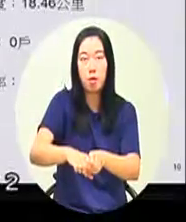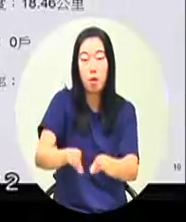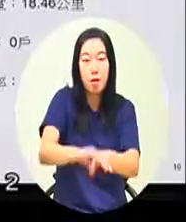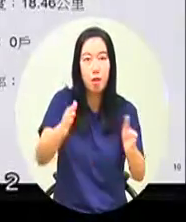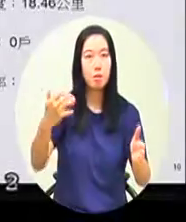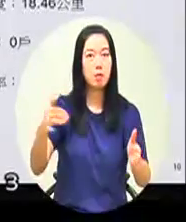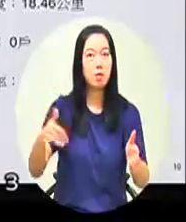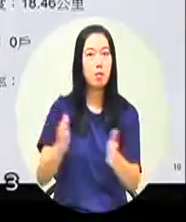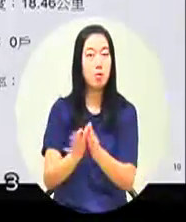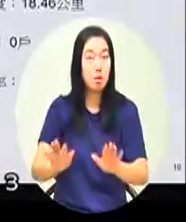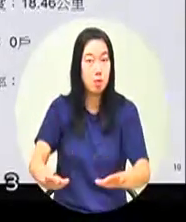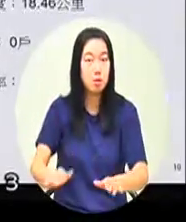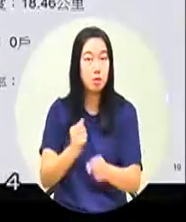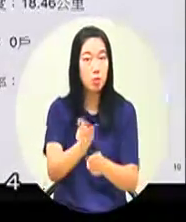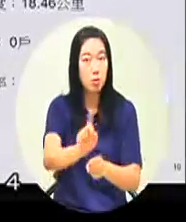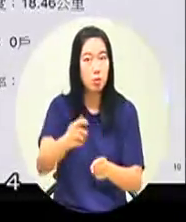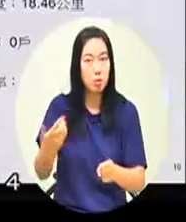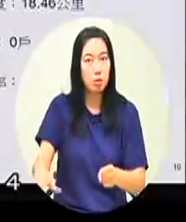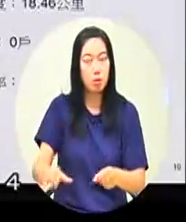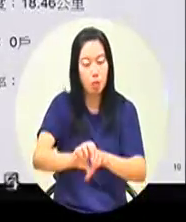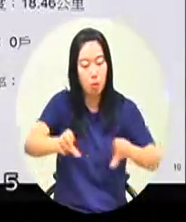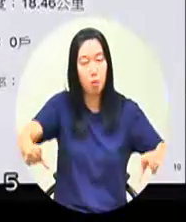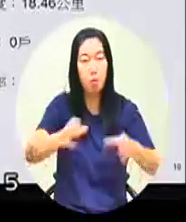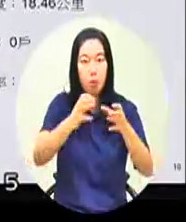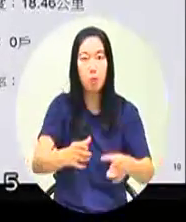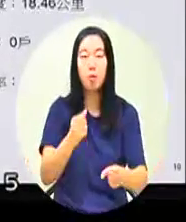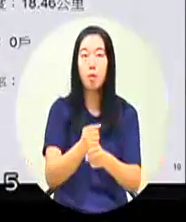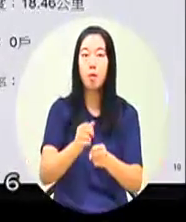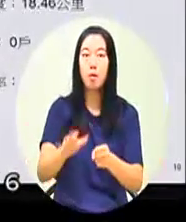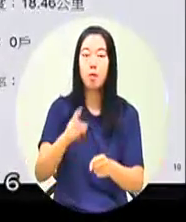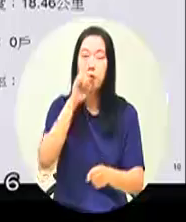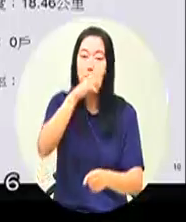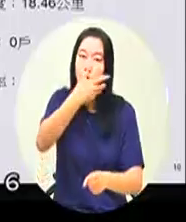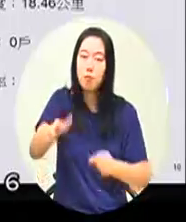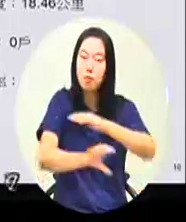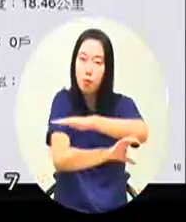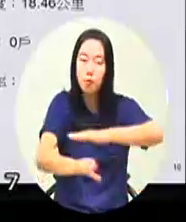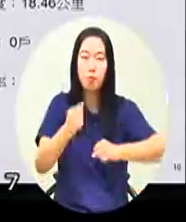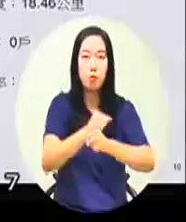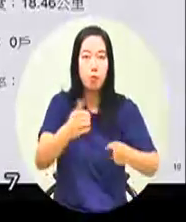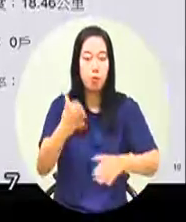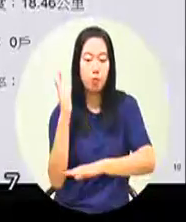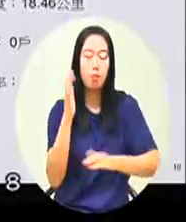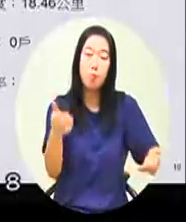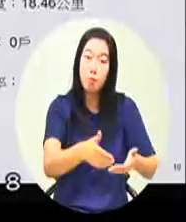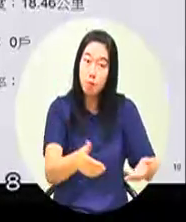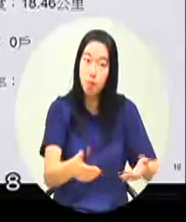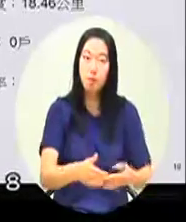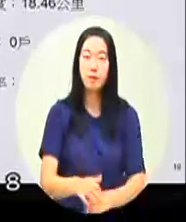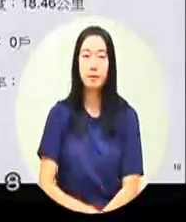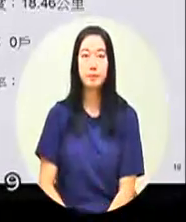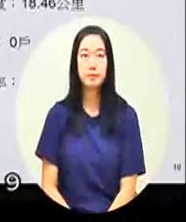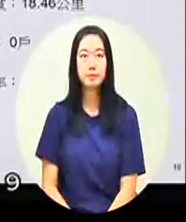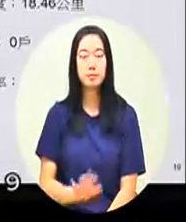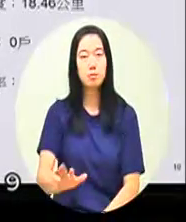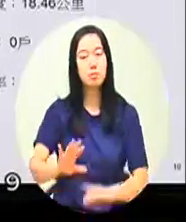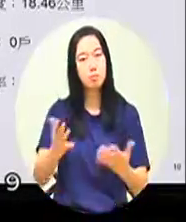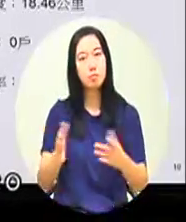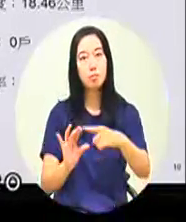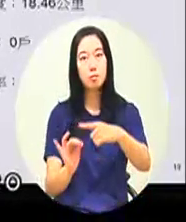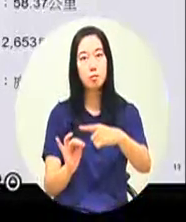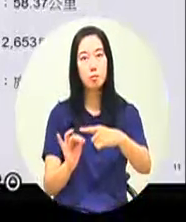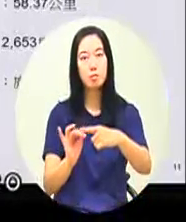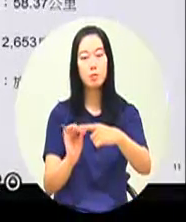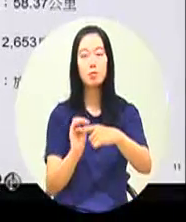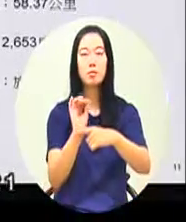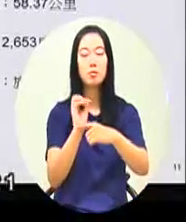在进行的是管线建置以及污水厂在施工，普及率所以是现在那个0%。下